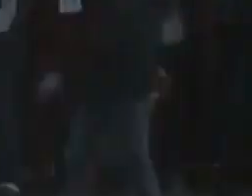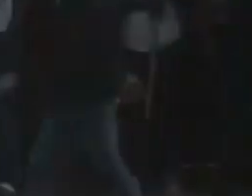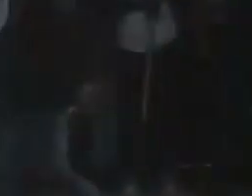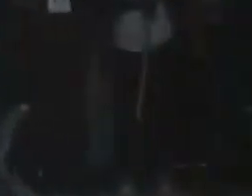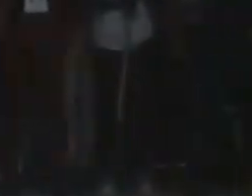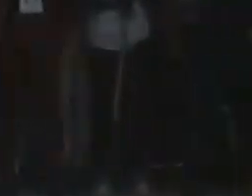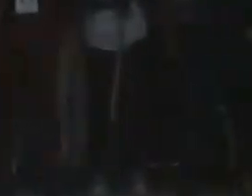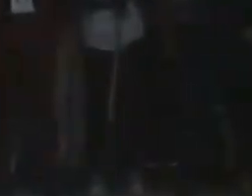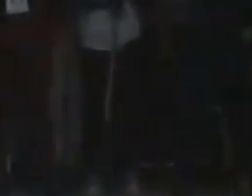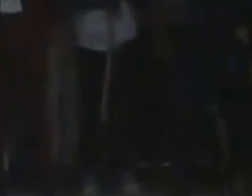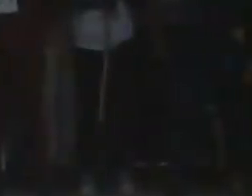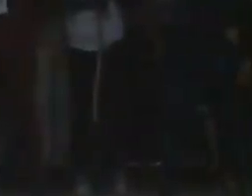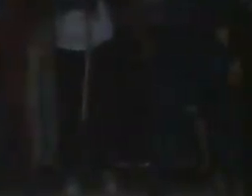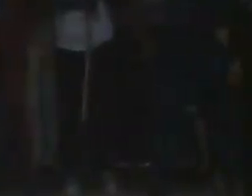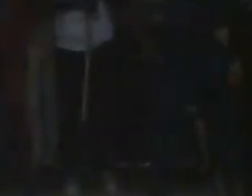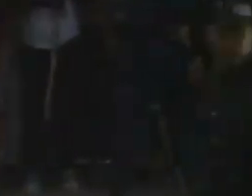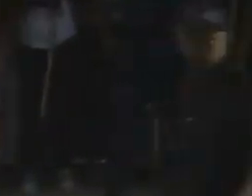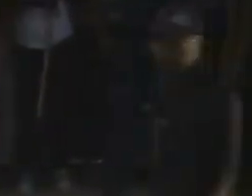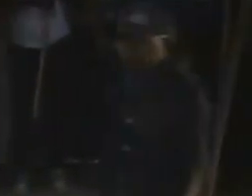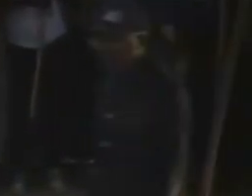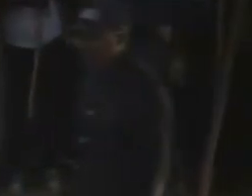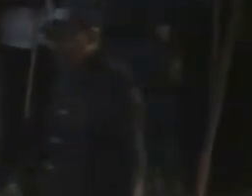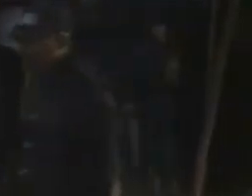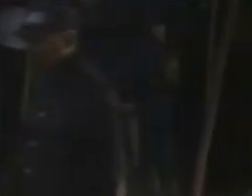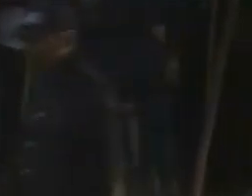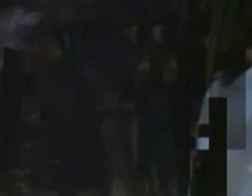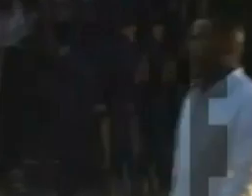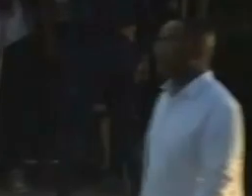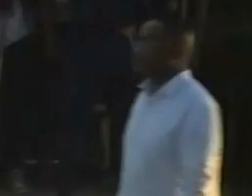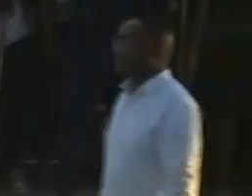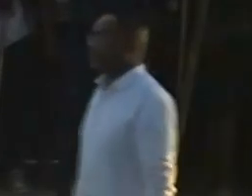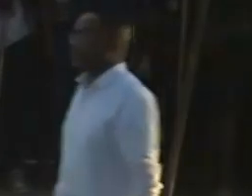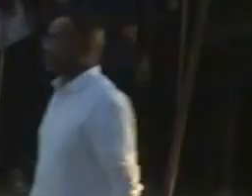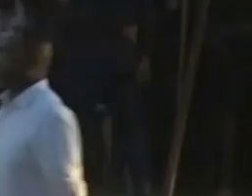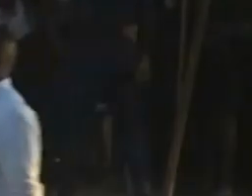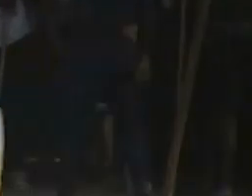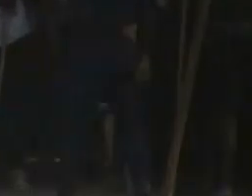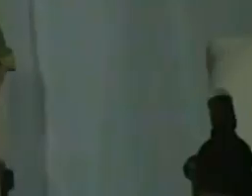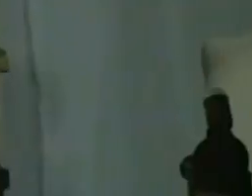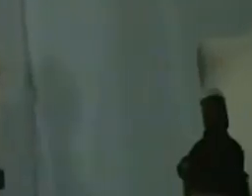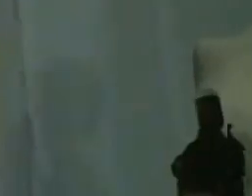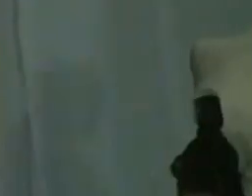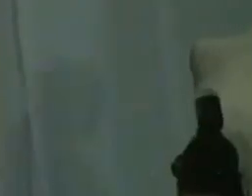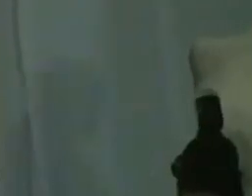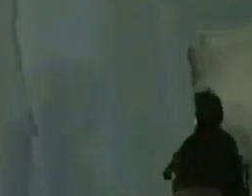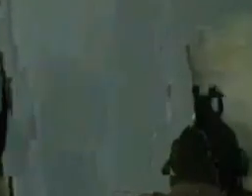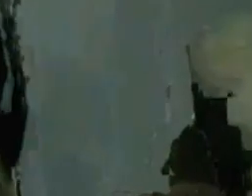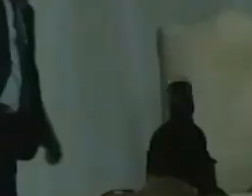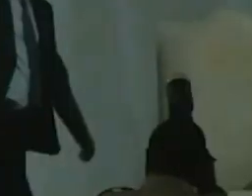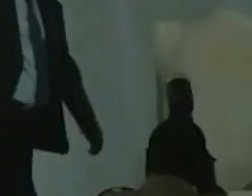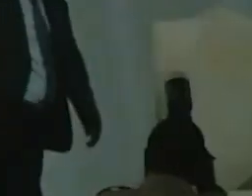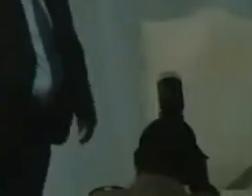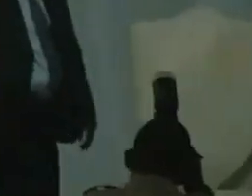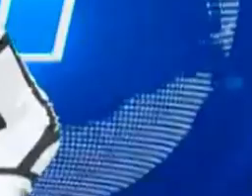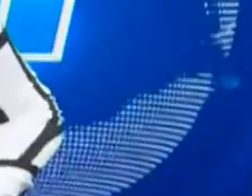ensuite sollicité un second au cours de cette rencontre populaire.